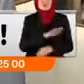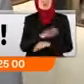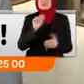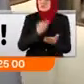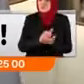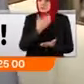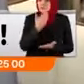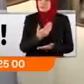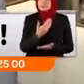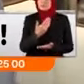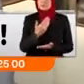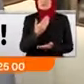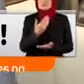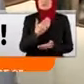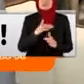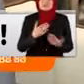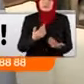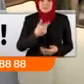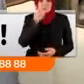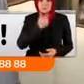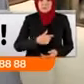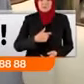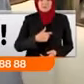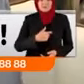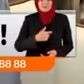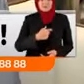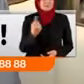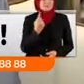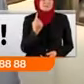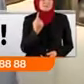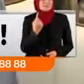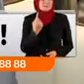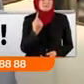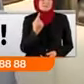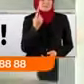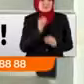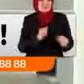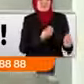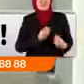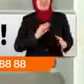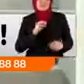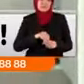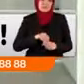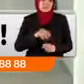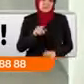medyada ne de ani bana karşı bir durum yapmasın